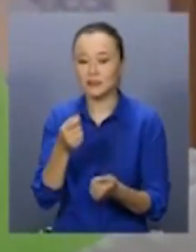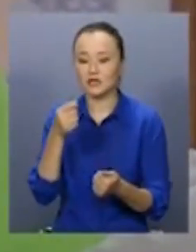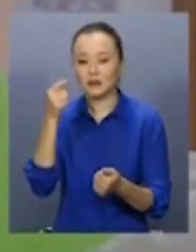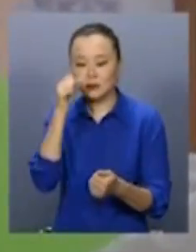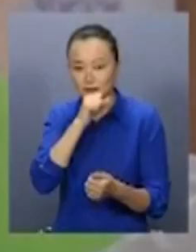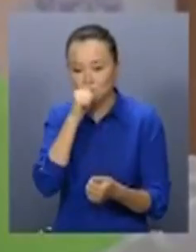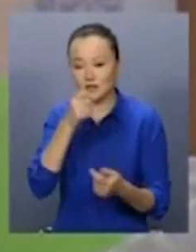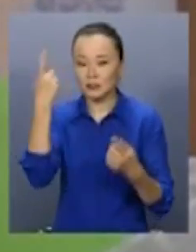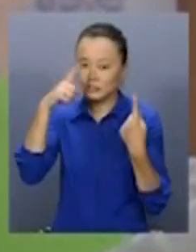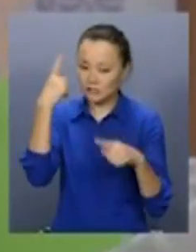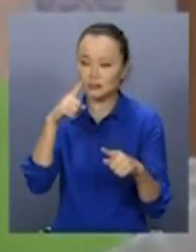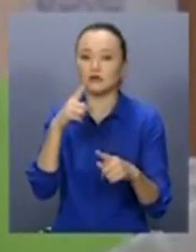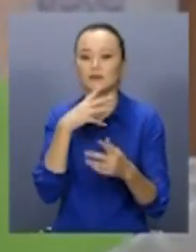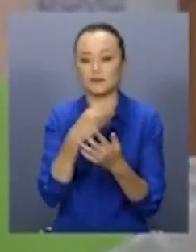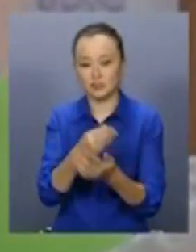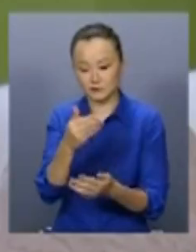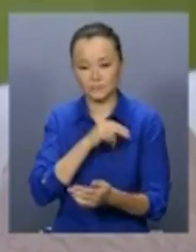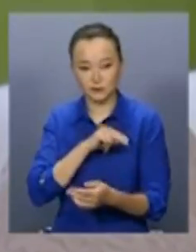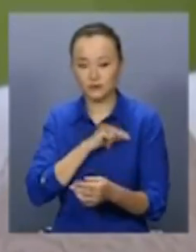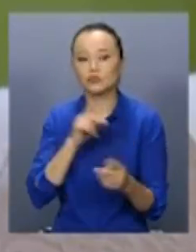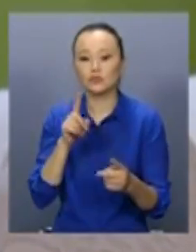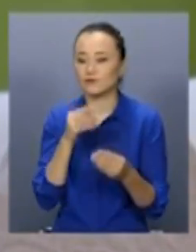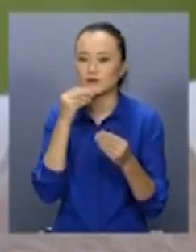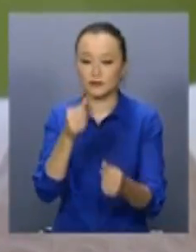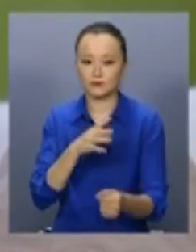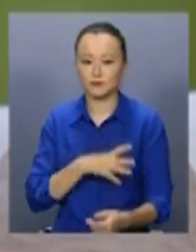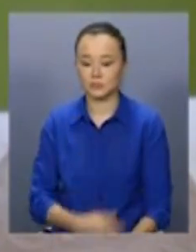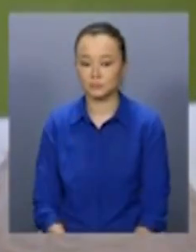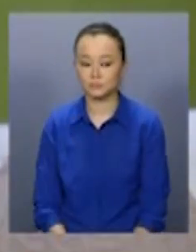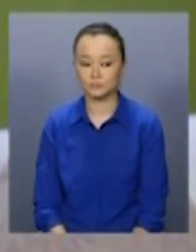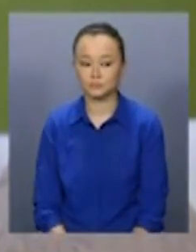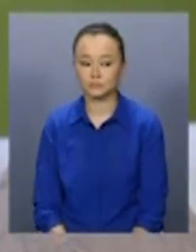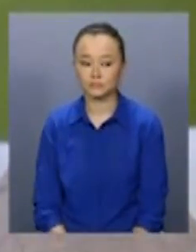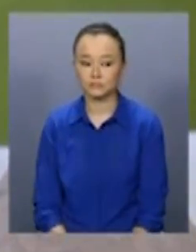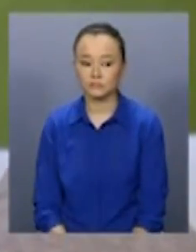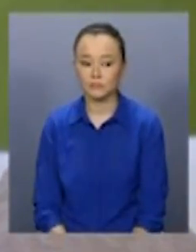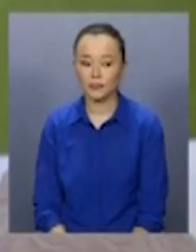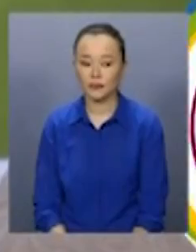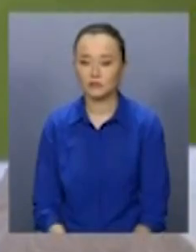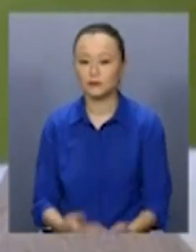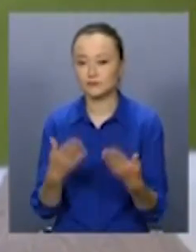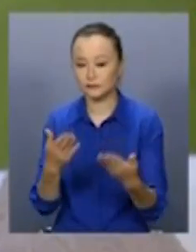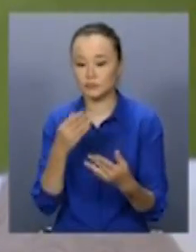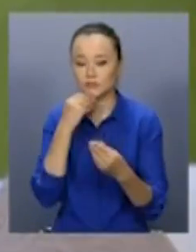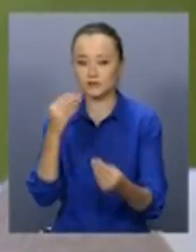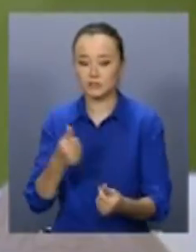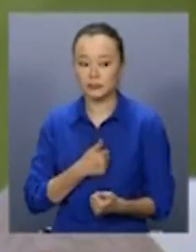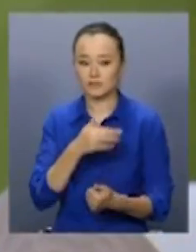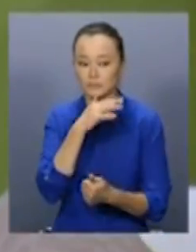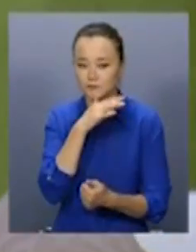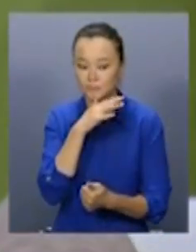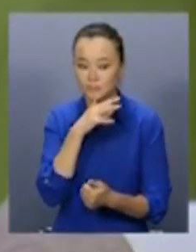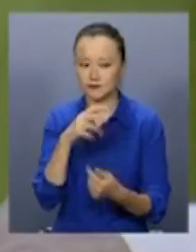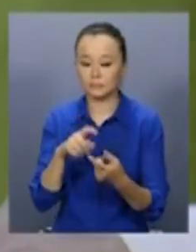де, шығармашылығыңыз да. Не әсер етті? Осыдан бастақ шаймемізді. Енді әсер, уақыт әсер